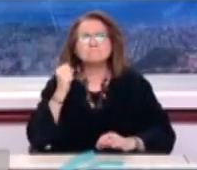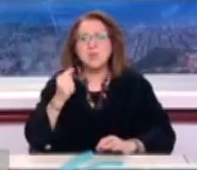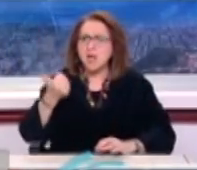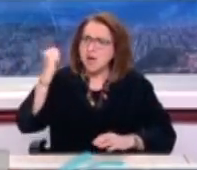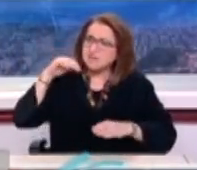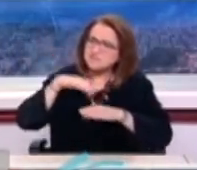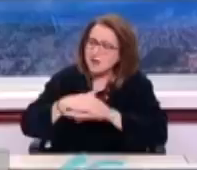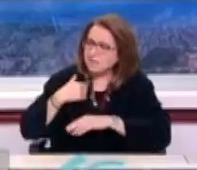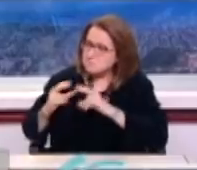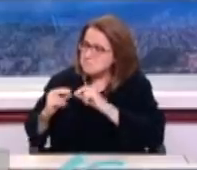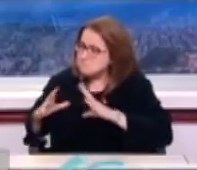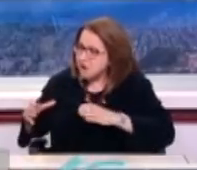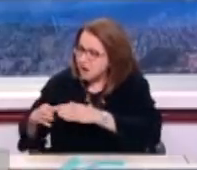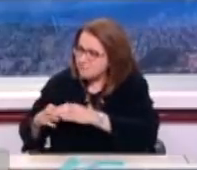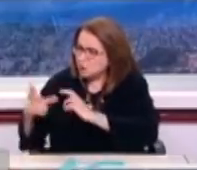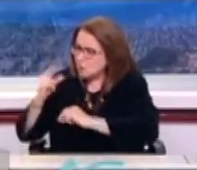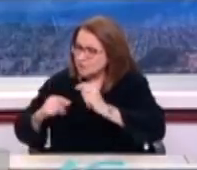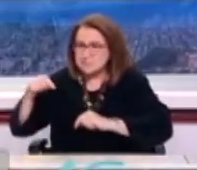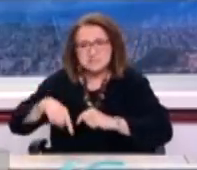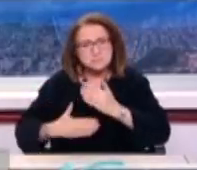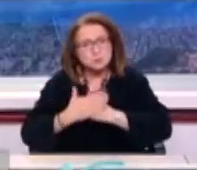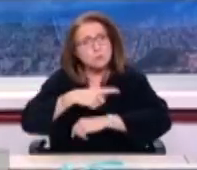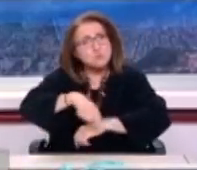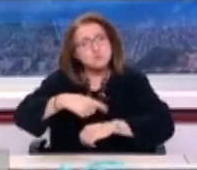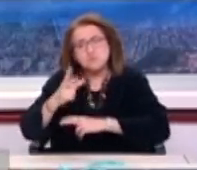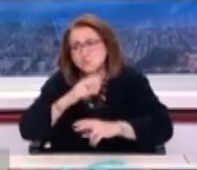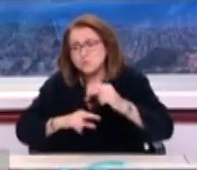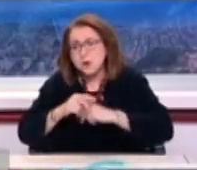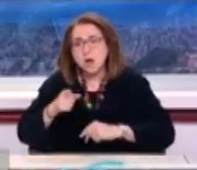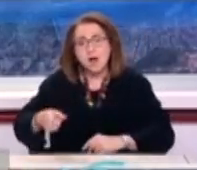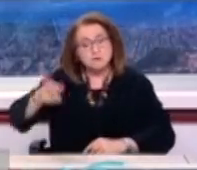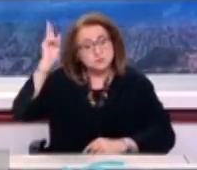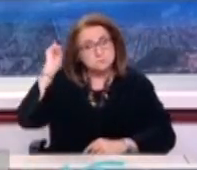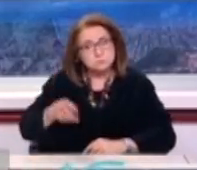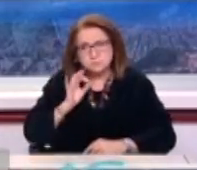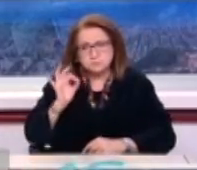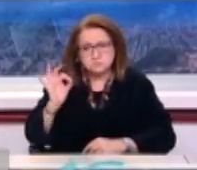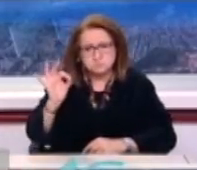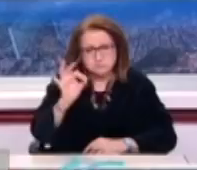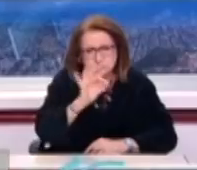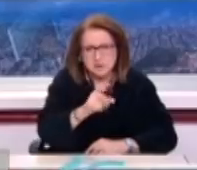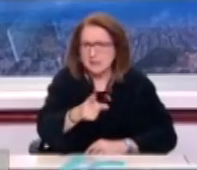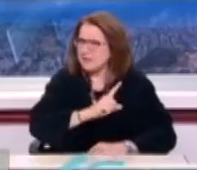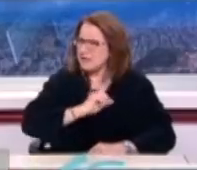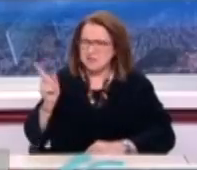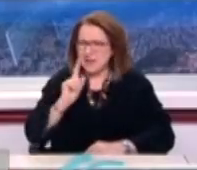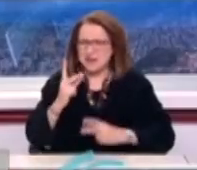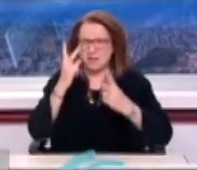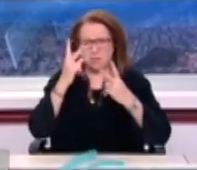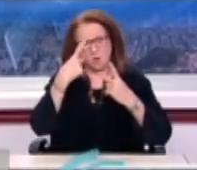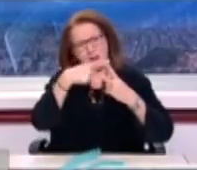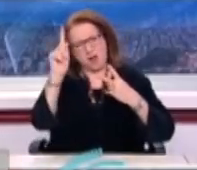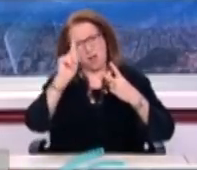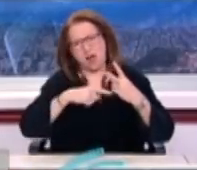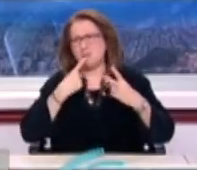οποίος μεταδίδεται εύκολα, συνεχίζει να μεταδίδεται εύκολα, δεν είναι πιο θανατηφόρος, δεν έχει δύο μεταλλάξεις και